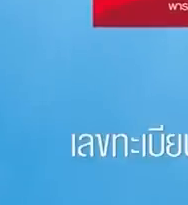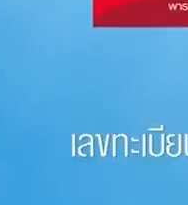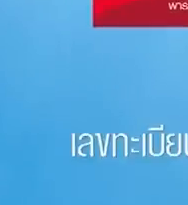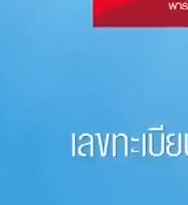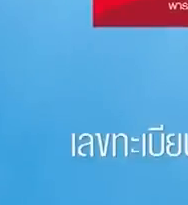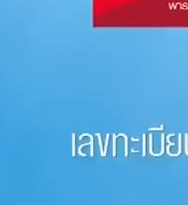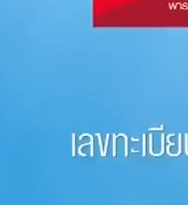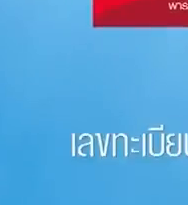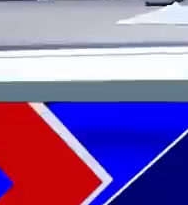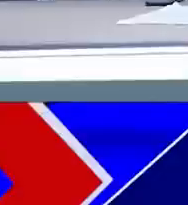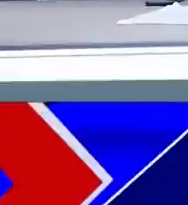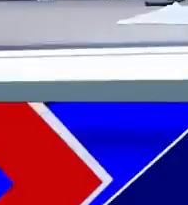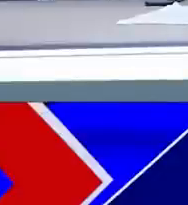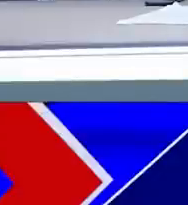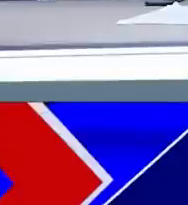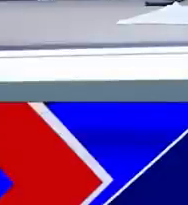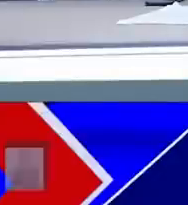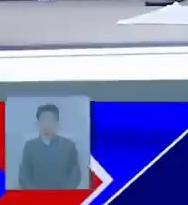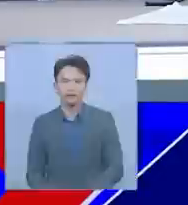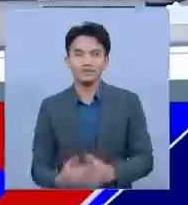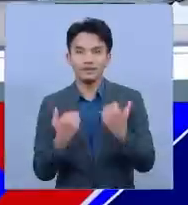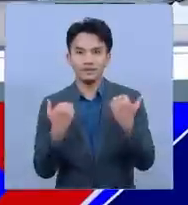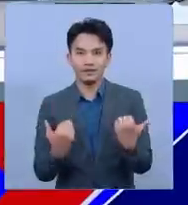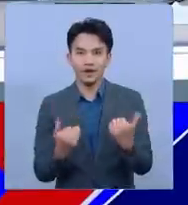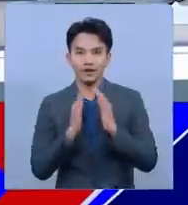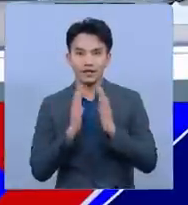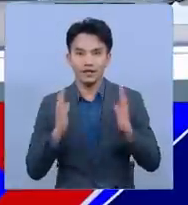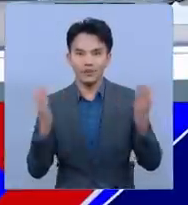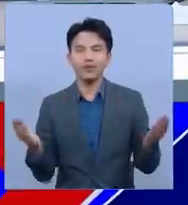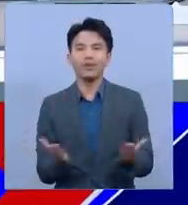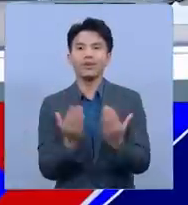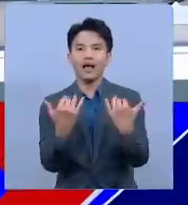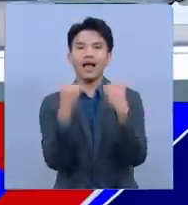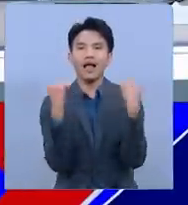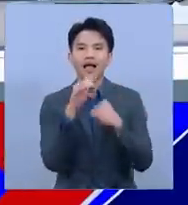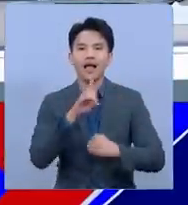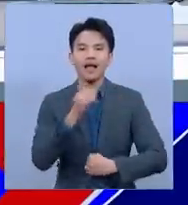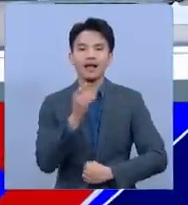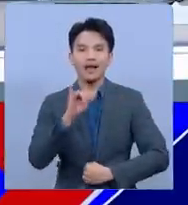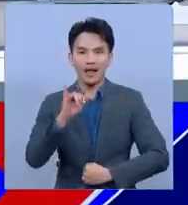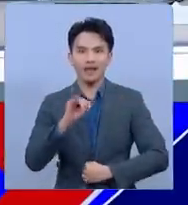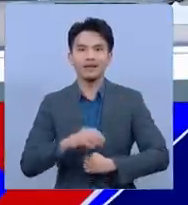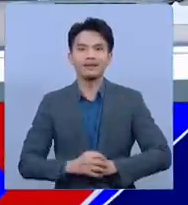ฉลากก่อนใช้ยา ช่วงนี้ขอขอบคุณผู้สนับสนุนนะครับเครื่องปรับอากาศไดกิน